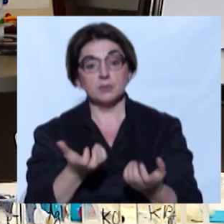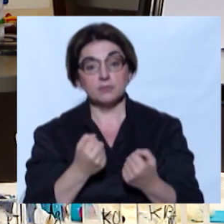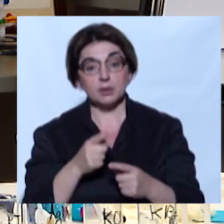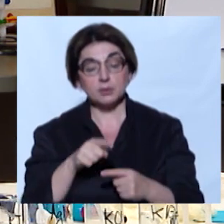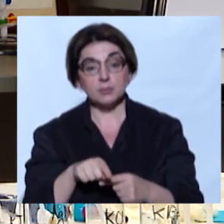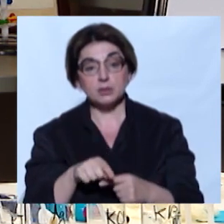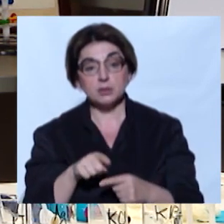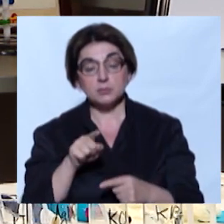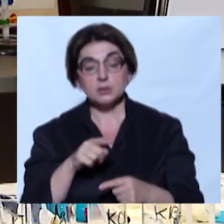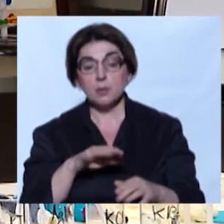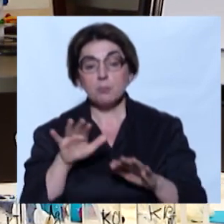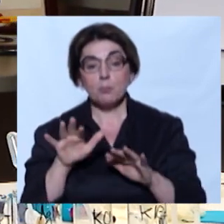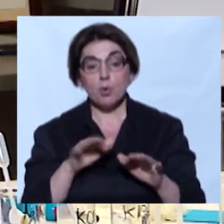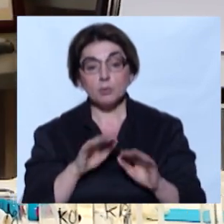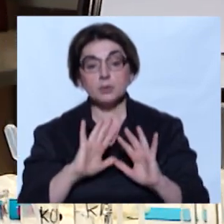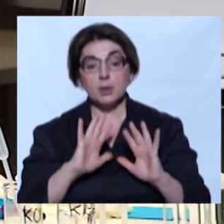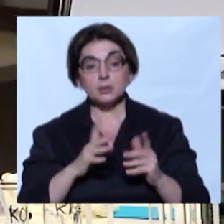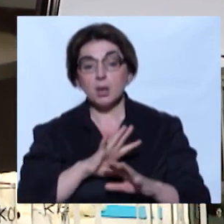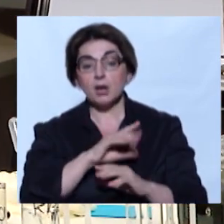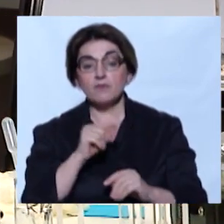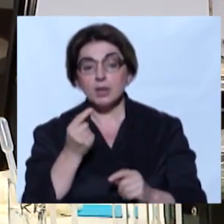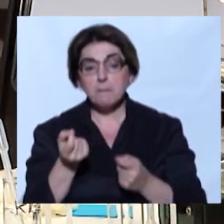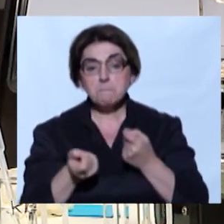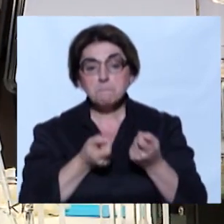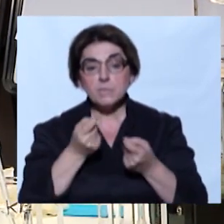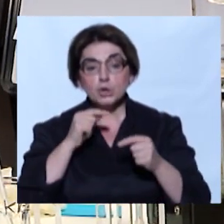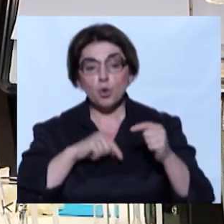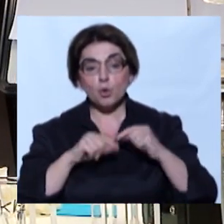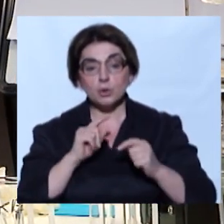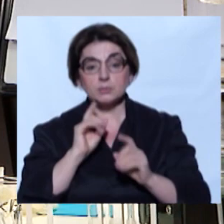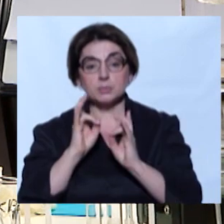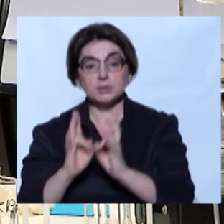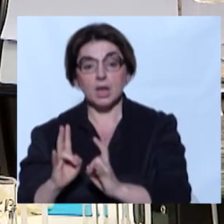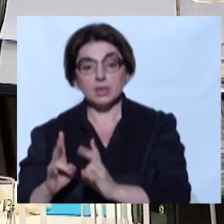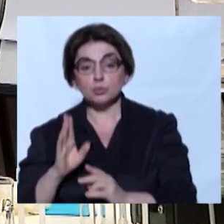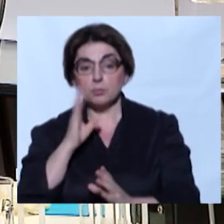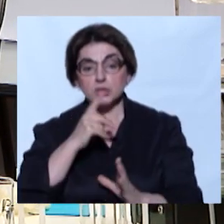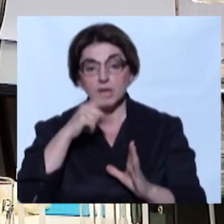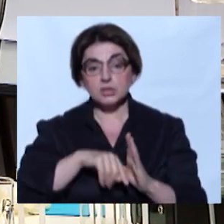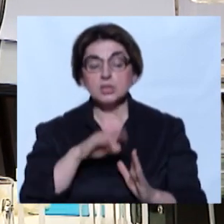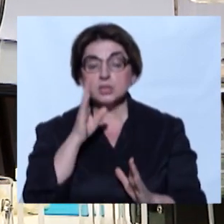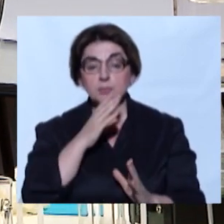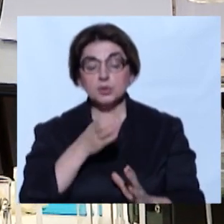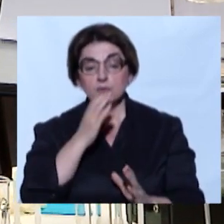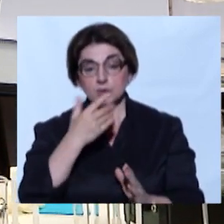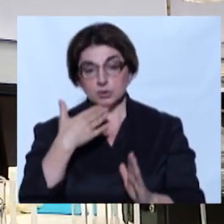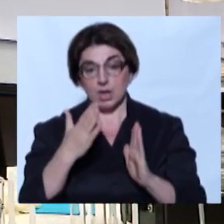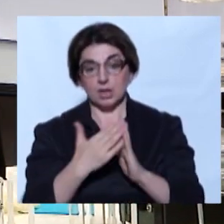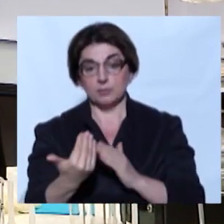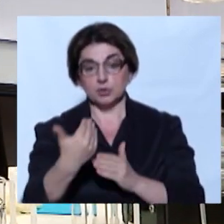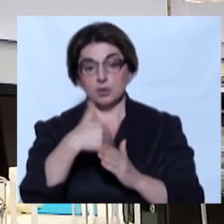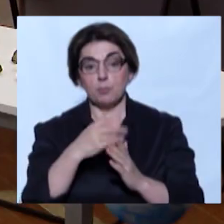მისი მოქმედებით ხდება ყველა იმ მიკროორგანიზმების განადგურება წყალში, სასმელ წყალში, რომელიც ჩვენამდე მოდის